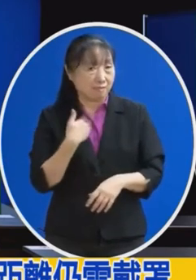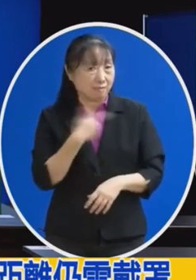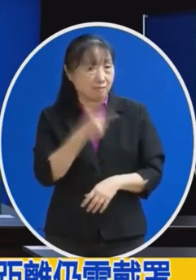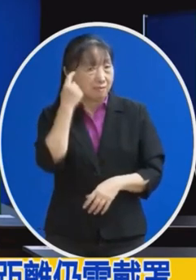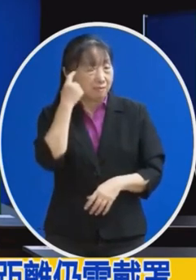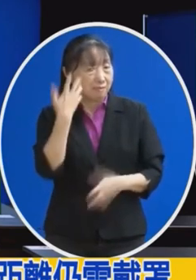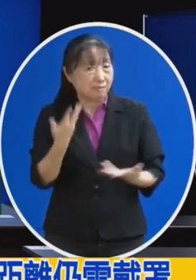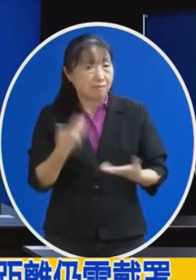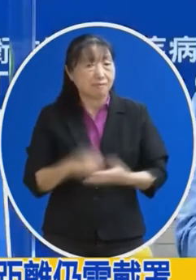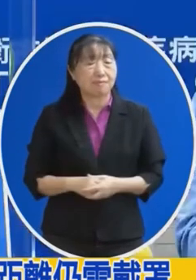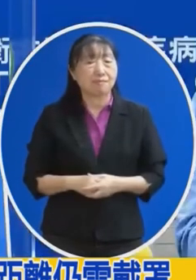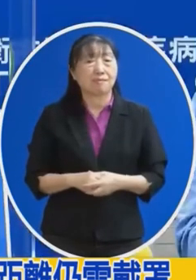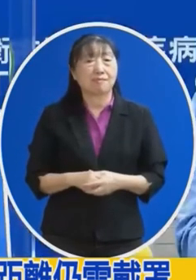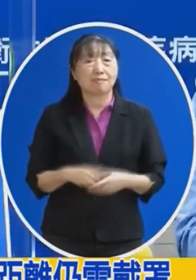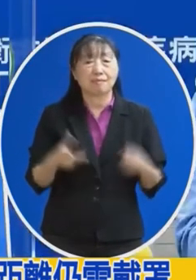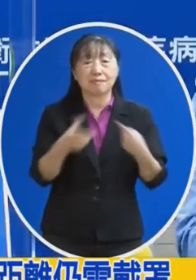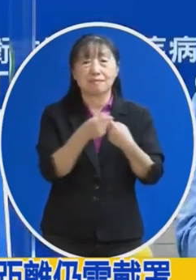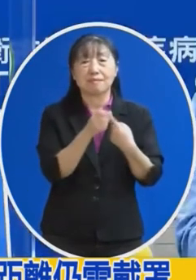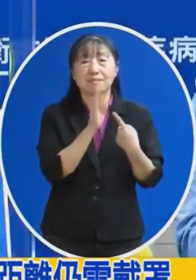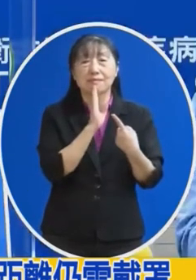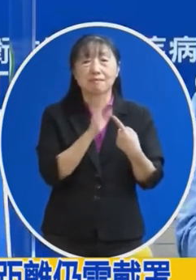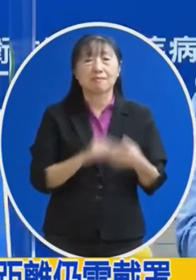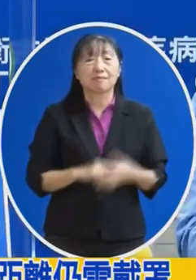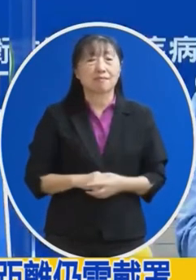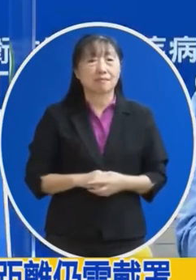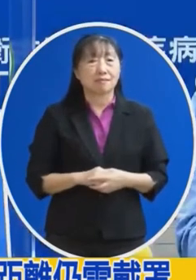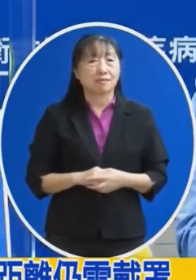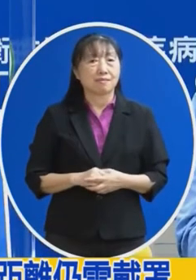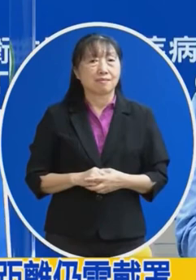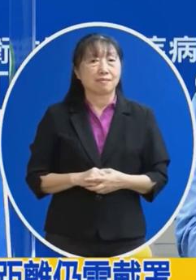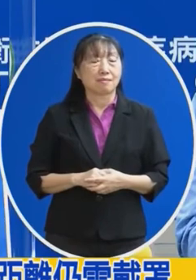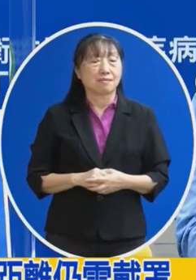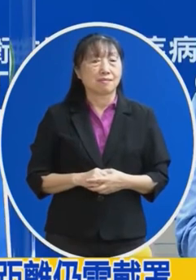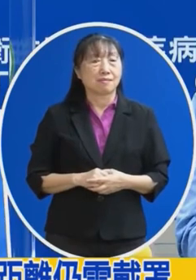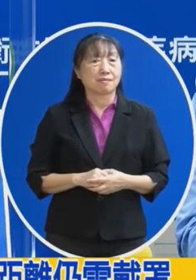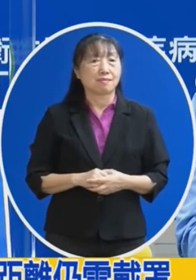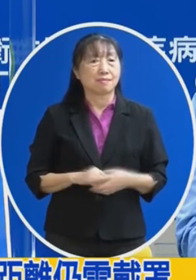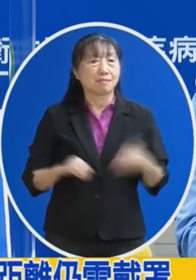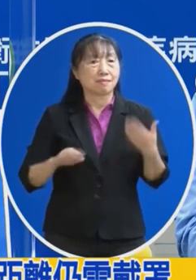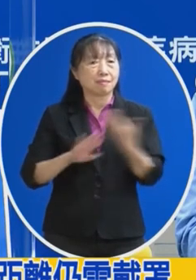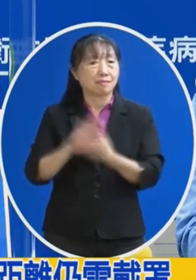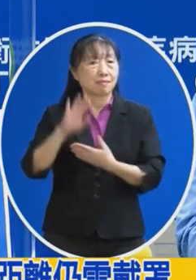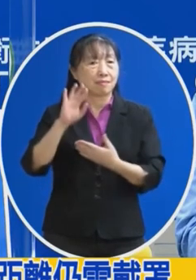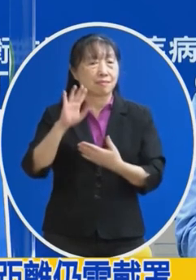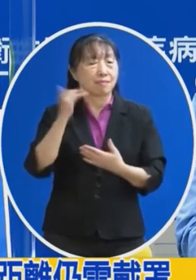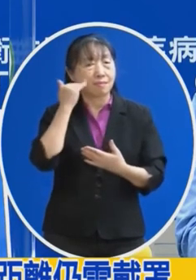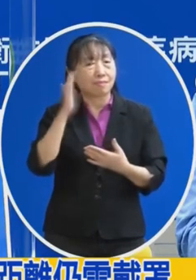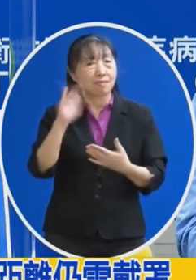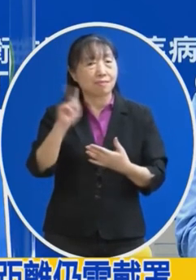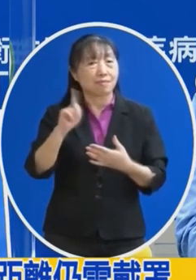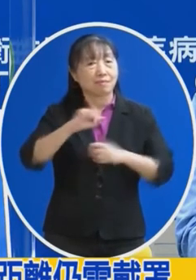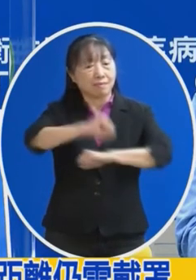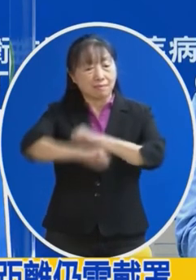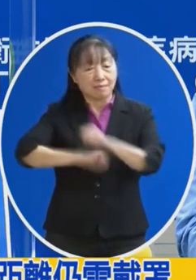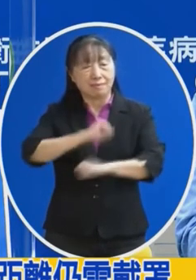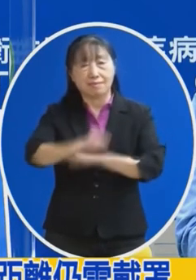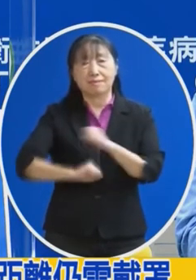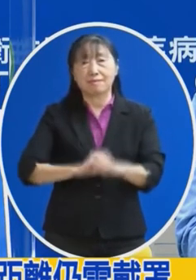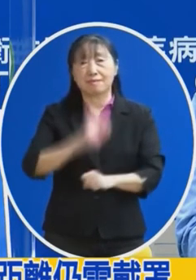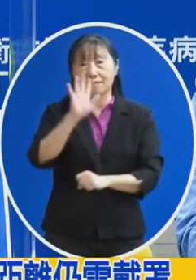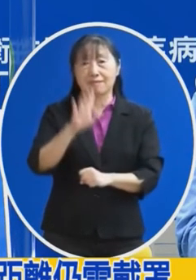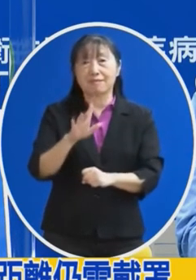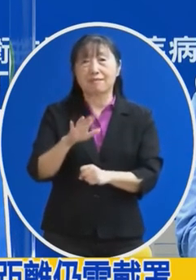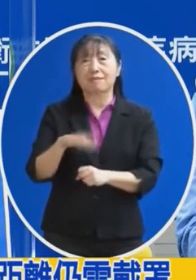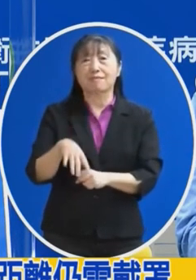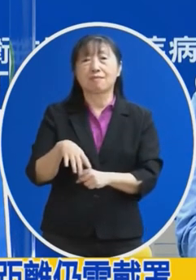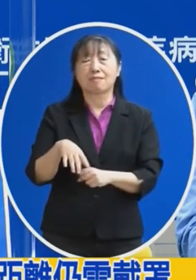谢。 对，第一个大概就是说，另外有相关的一些活动，那当然有一些个别